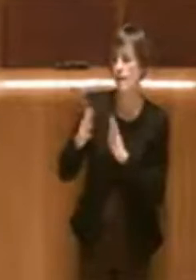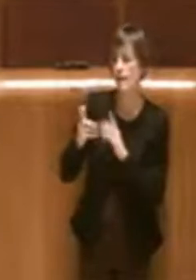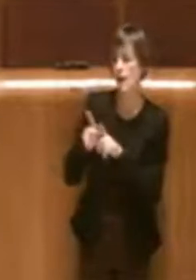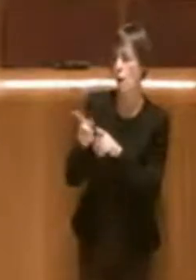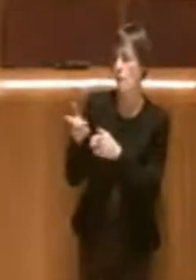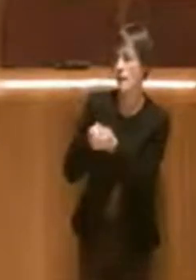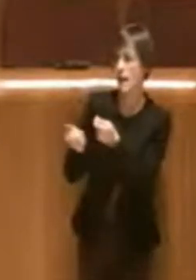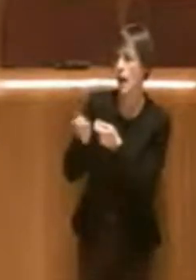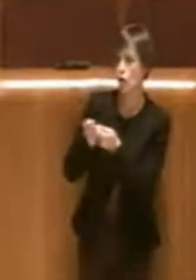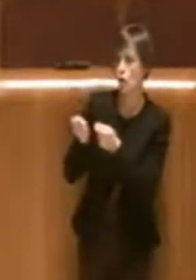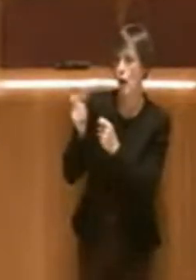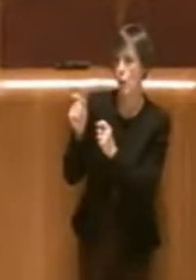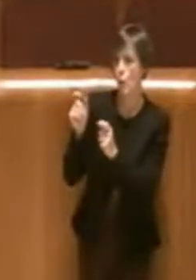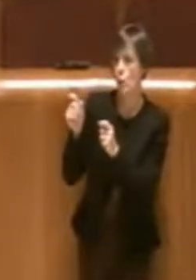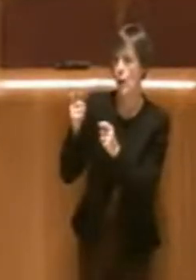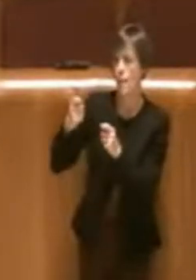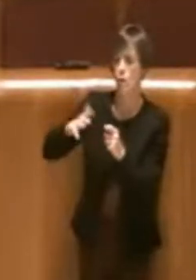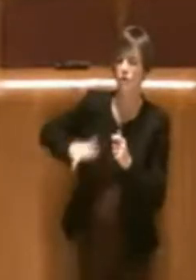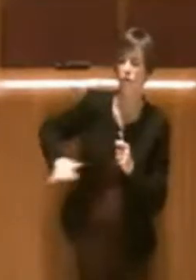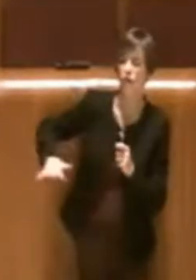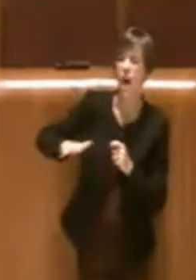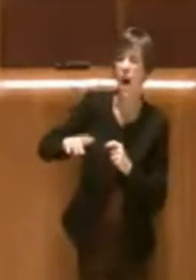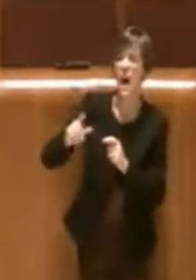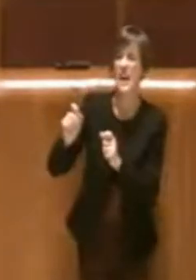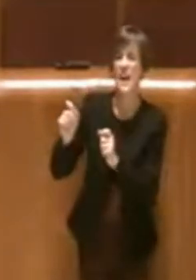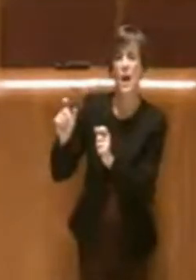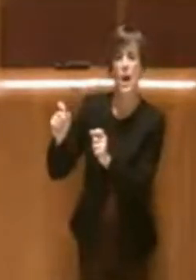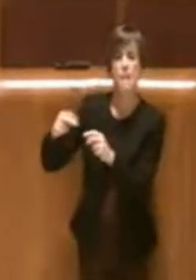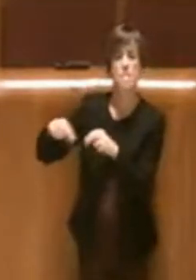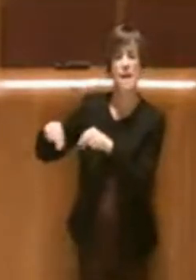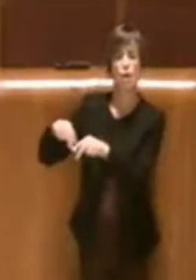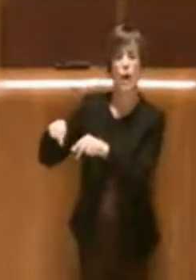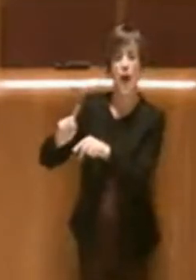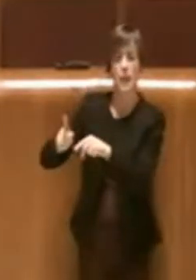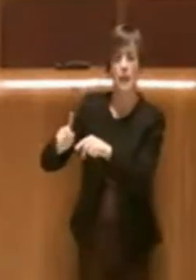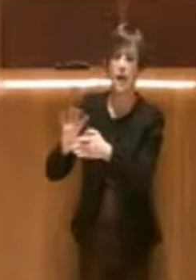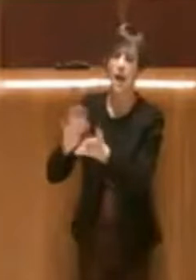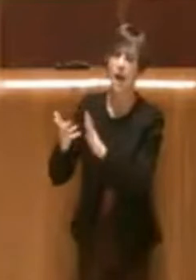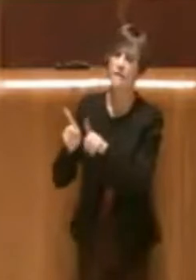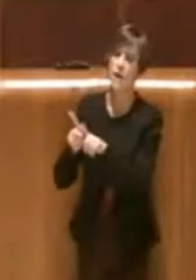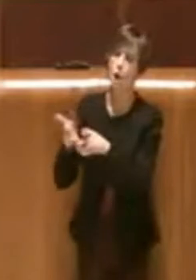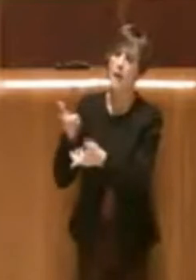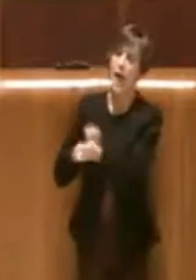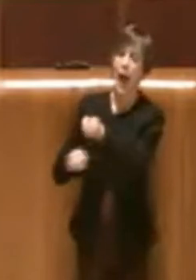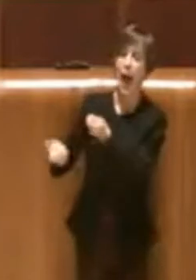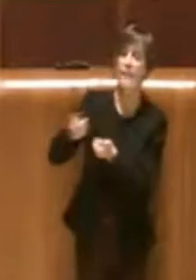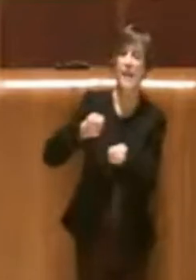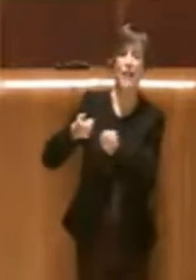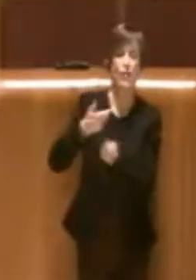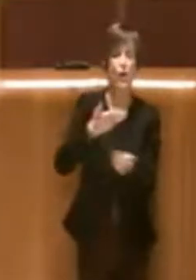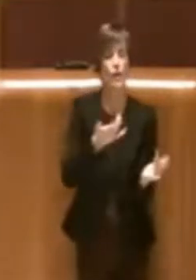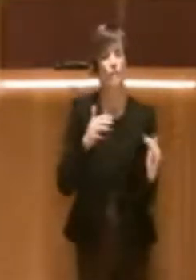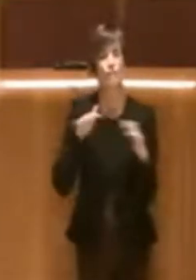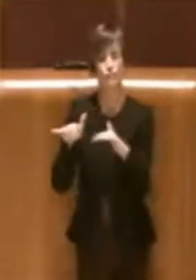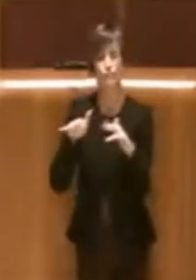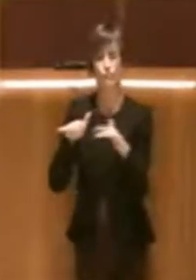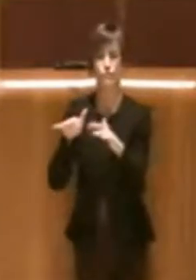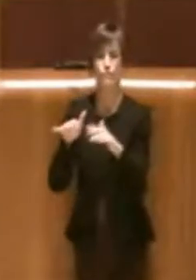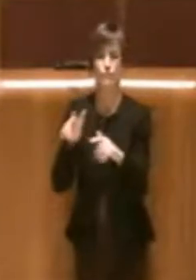che le pedonalizzazioni hanno bisogno anche di attrattori per essere poi vissute dalla cittadinanza, per